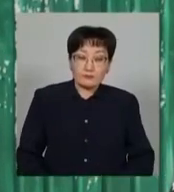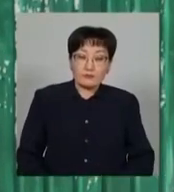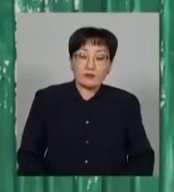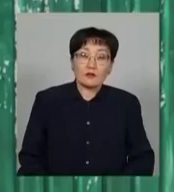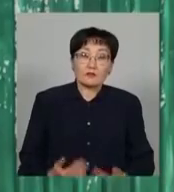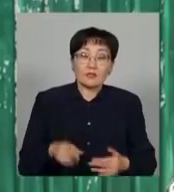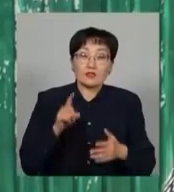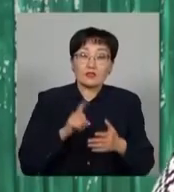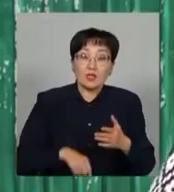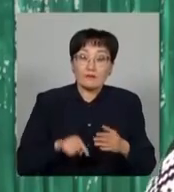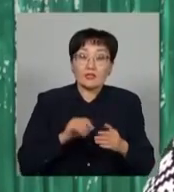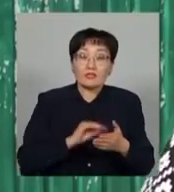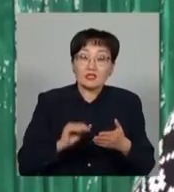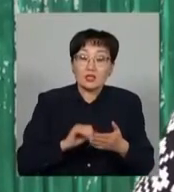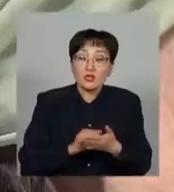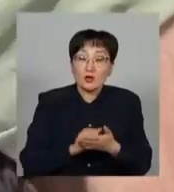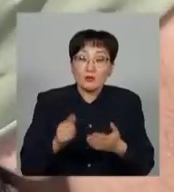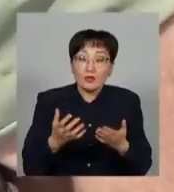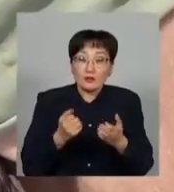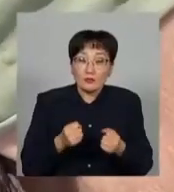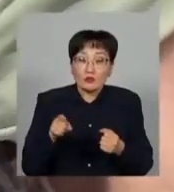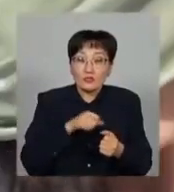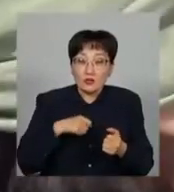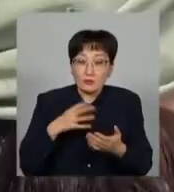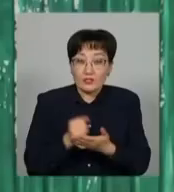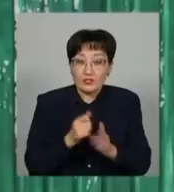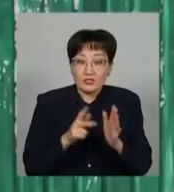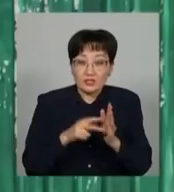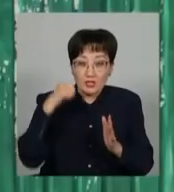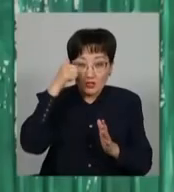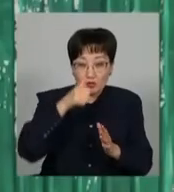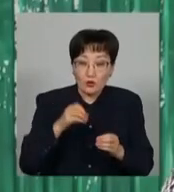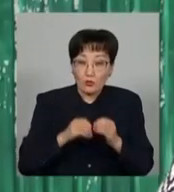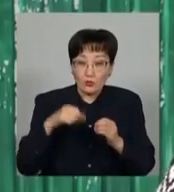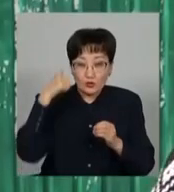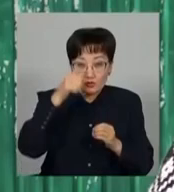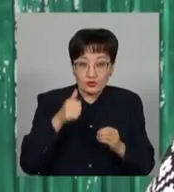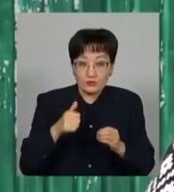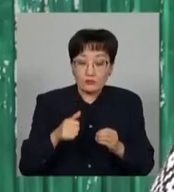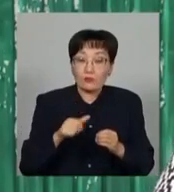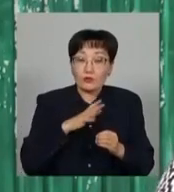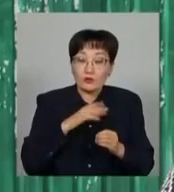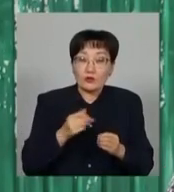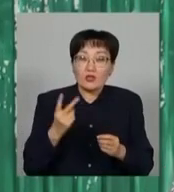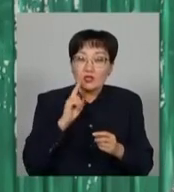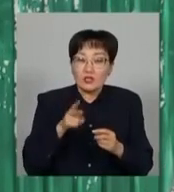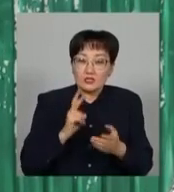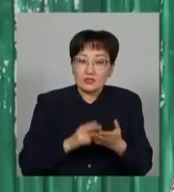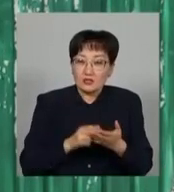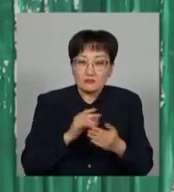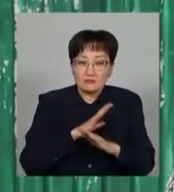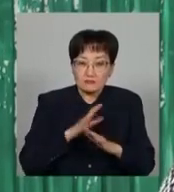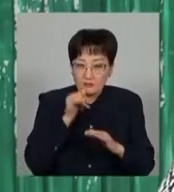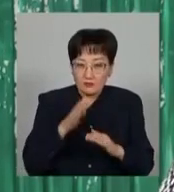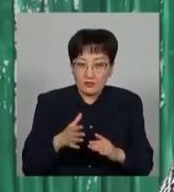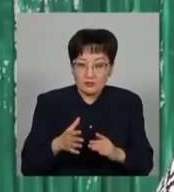Сол мен доверенность берем, ол өзі ала салады, мен даже білмедім. 8 жыл бойы, 10 жыл даже бойы. Біз 2 жыл доказать еткен жоқпыз.